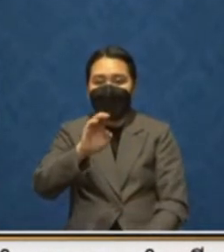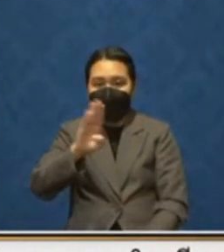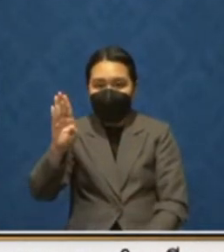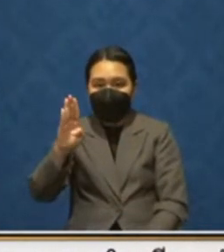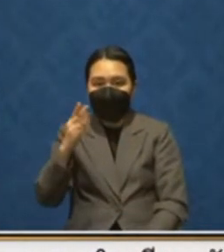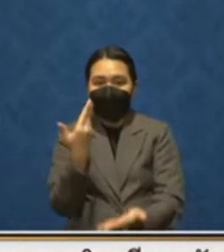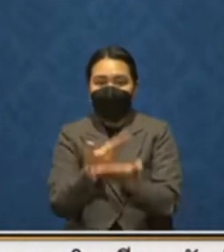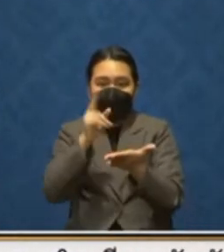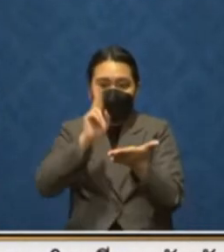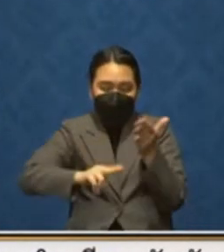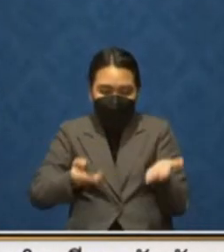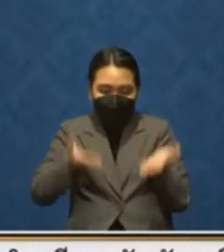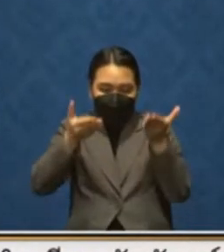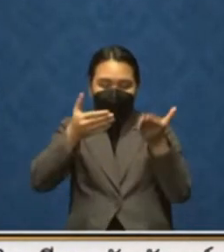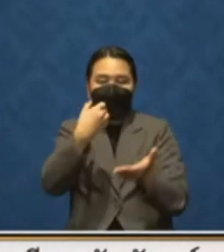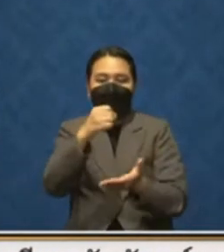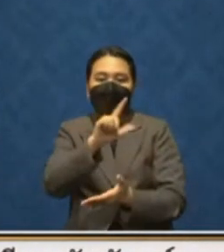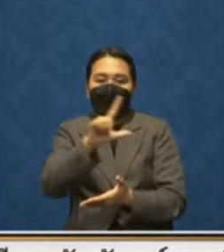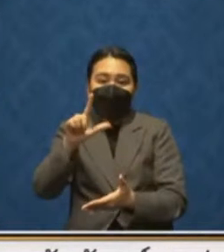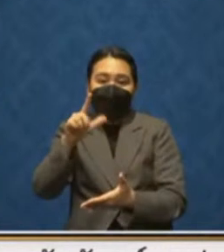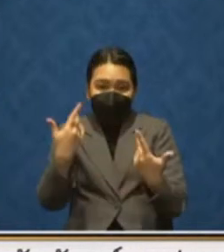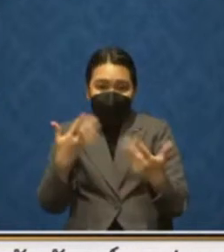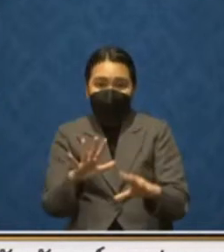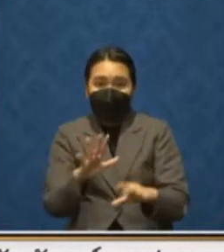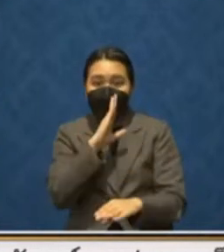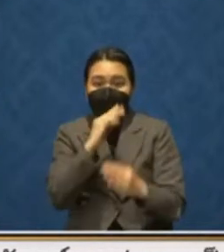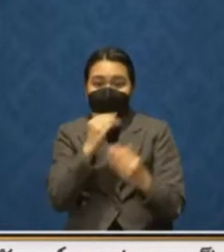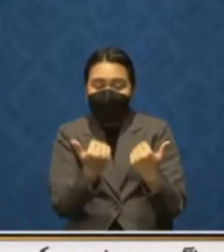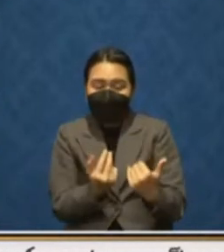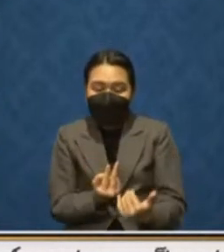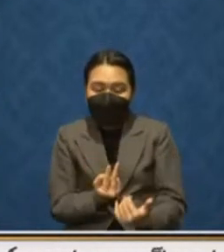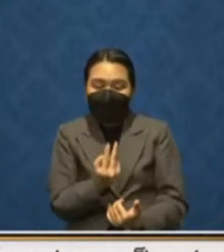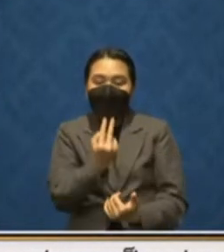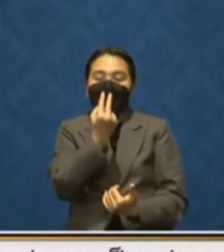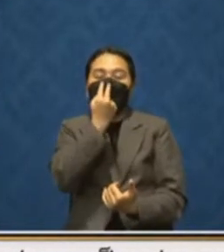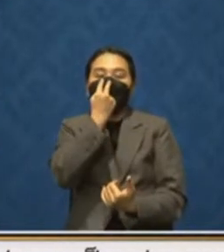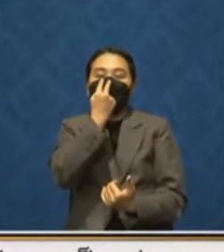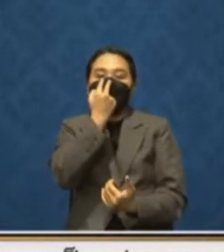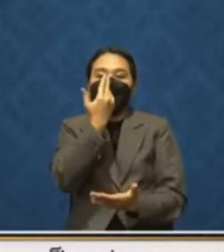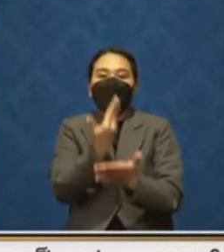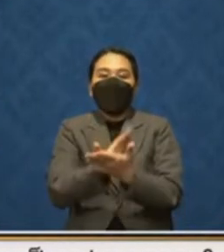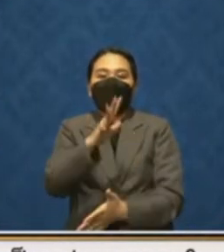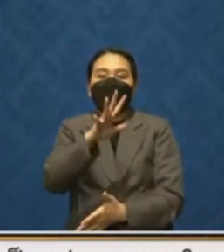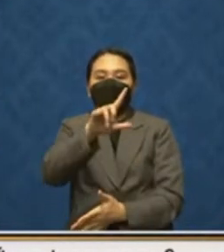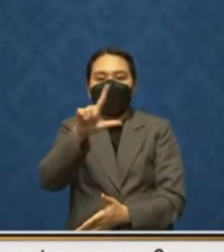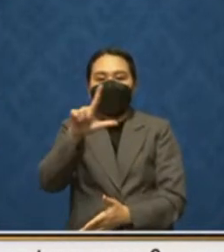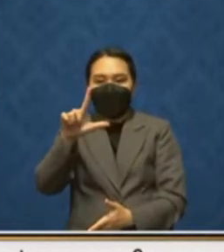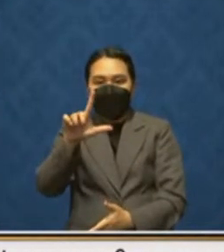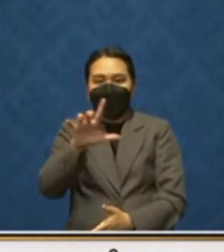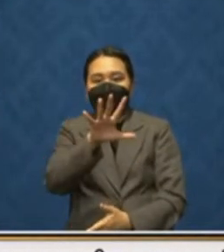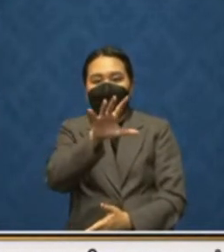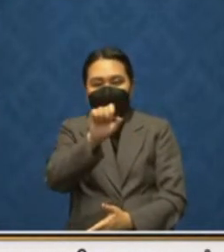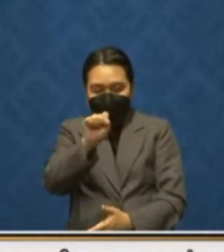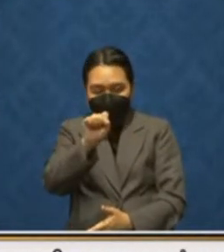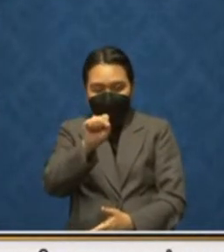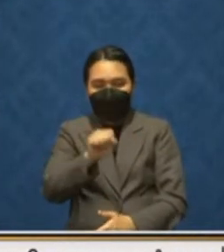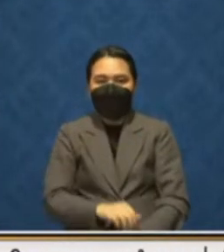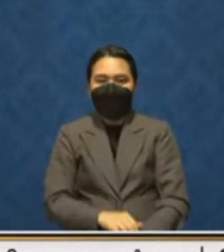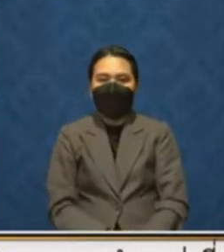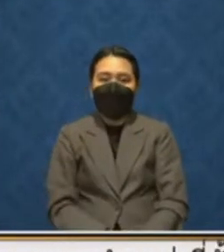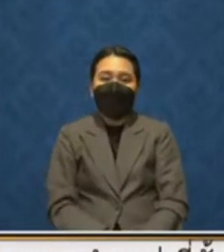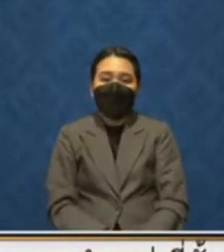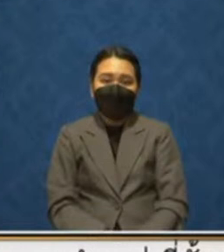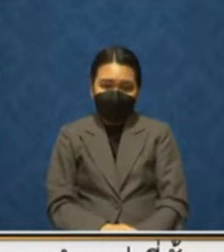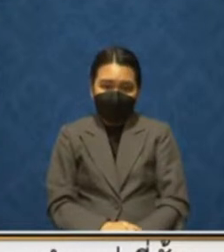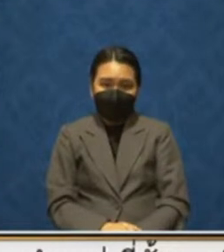นี่จะไปเป็นสิบล้านแล้วตอนนี้หายใจทีเดียวแต่ต้องใช้เข้าไปแล้ว 500บาท 500บาทครับมันคง